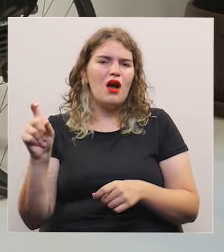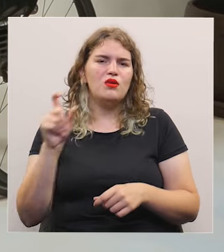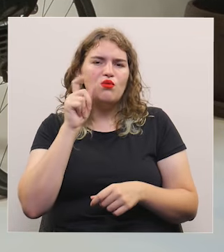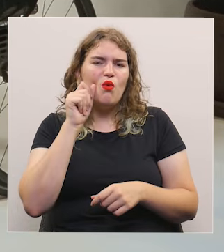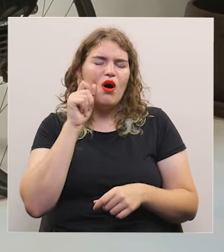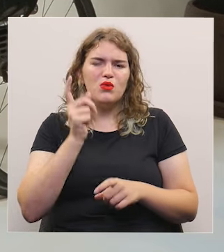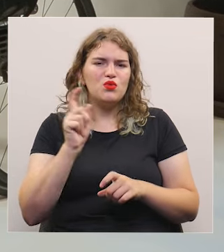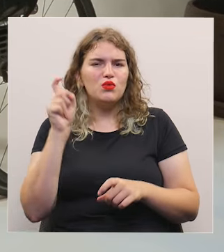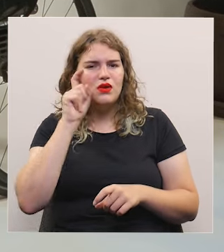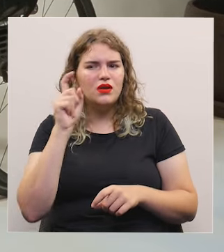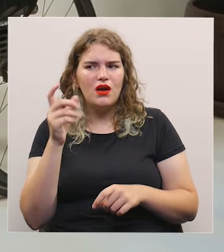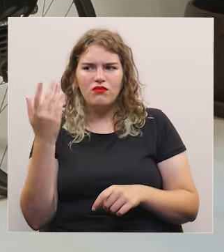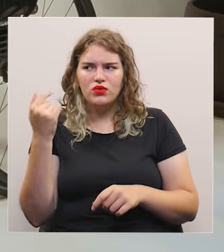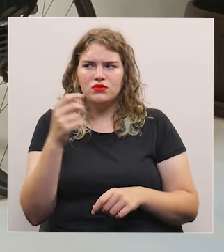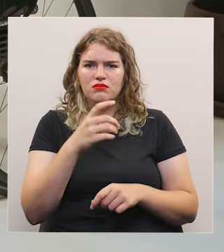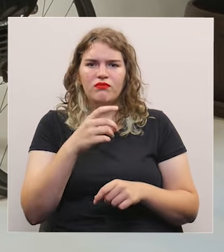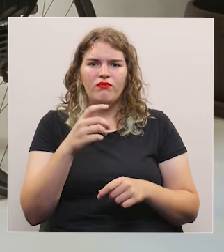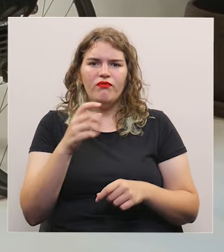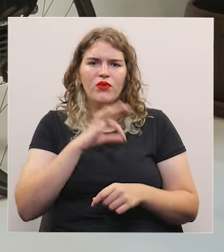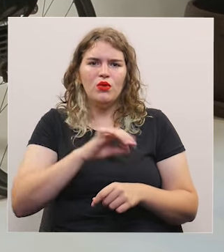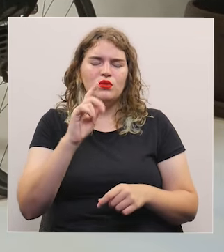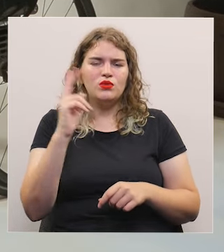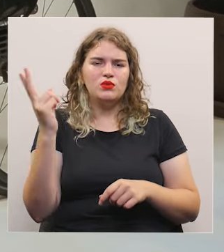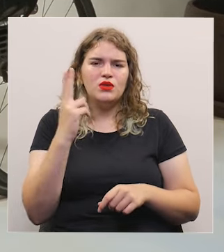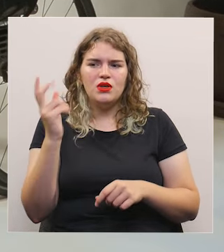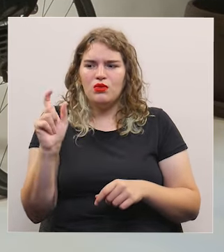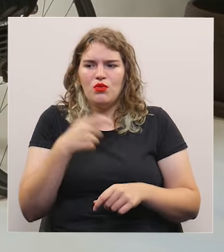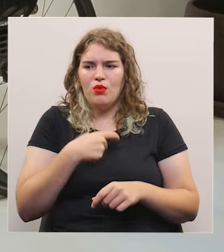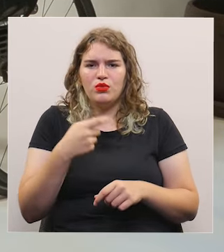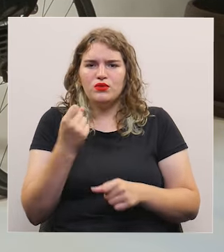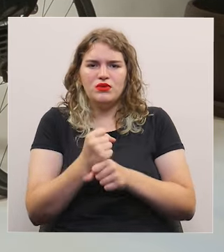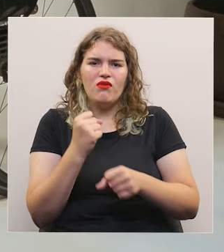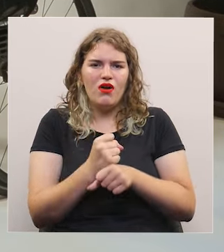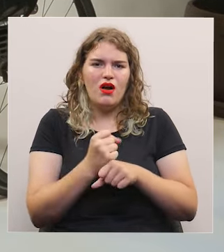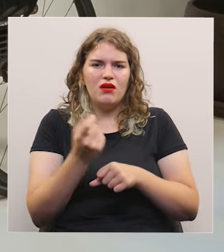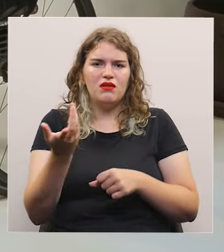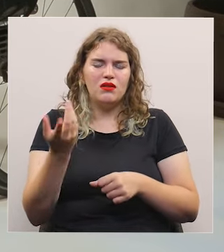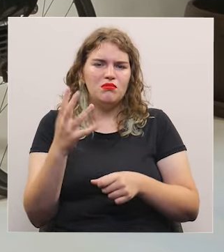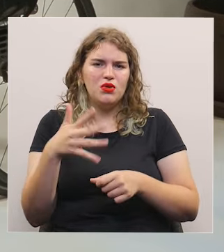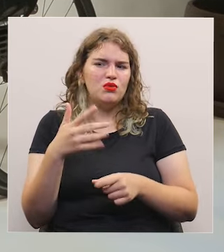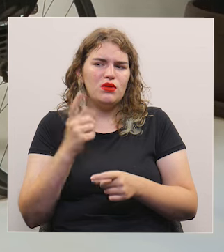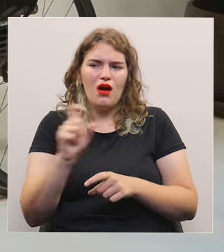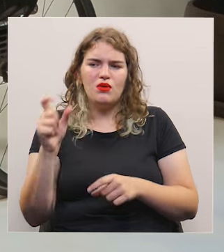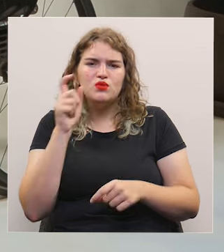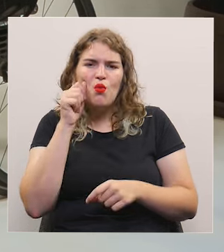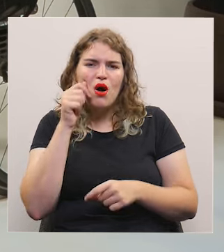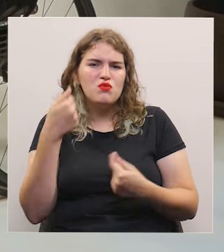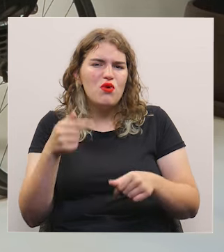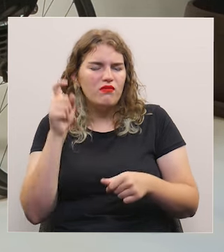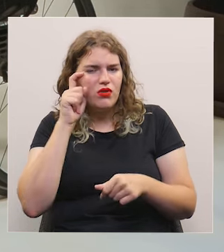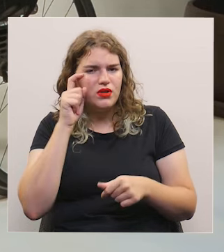Lipsa de credință. Și era Hristos, era Fiul lui Dumnezeu, dar n-a putut să facă minuni că ei n-aveau credință. Ei nu credeau. Da.